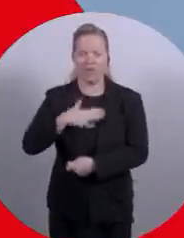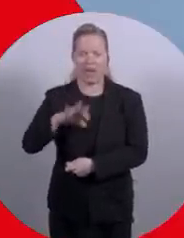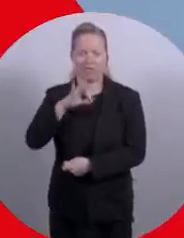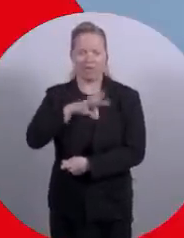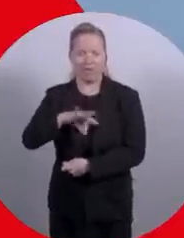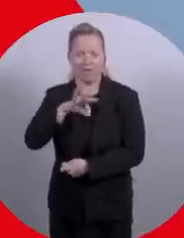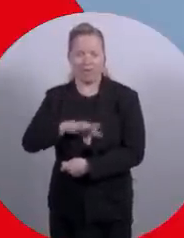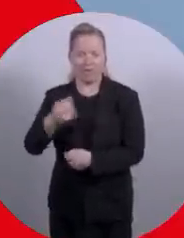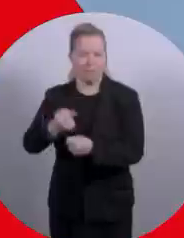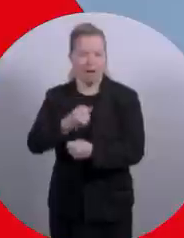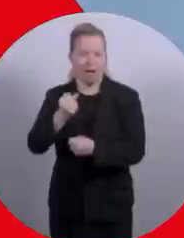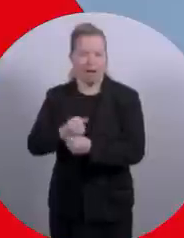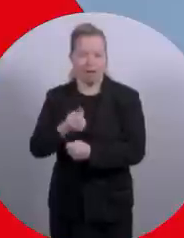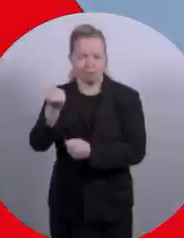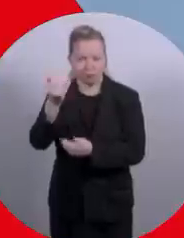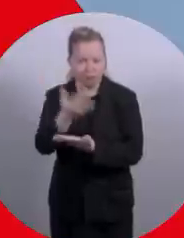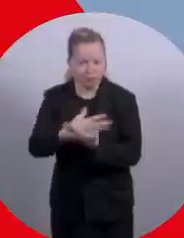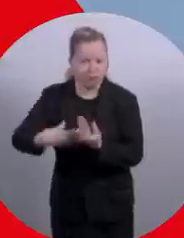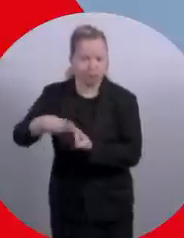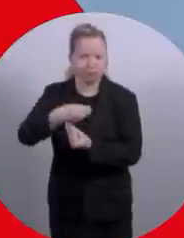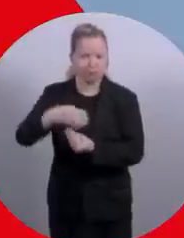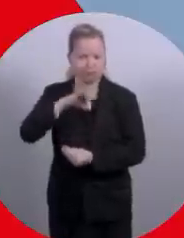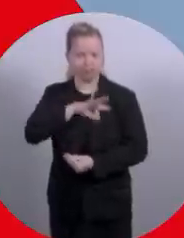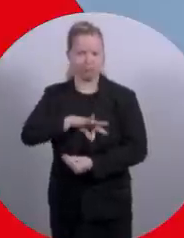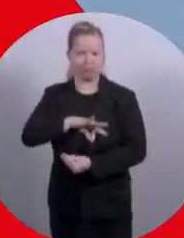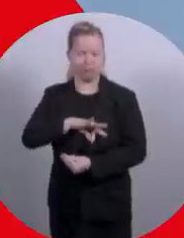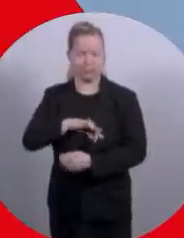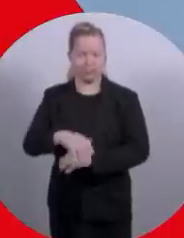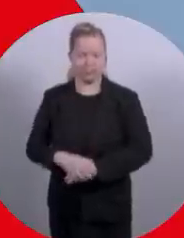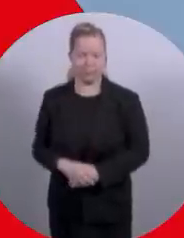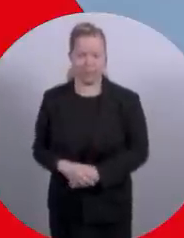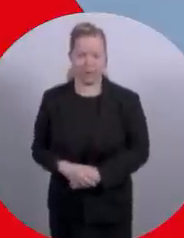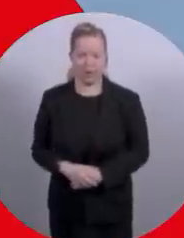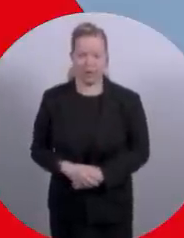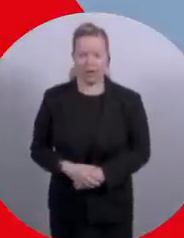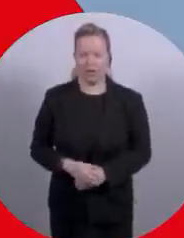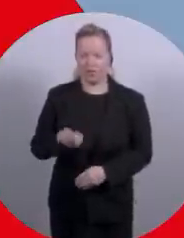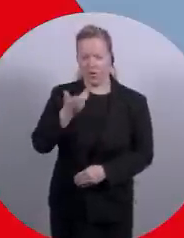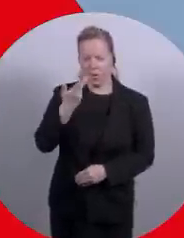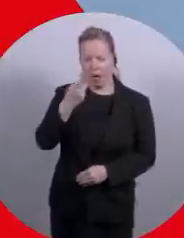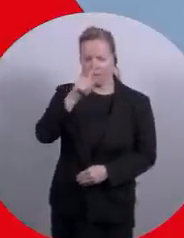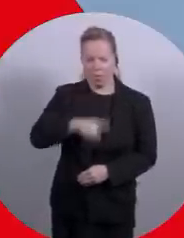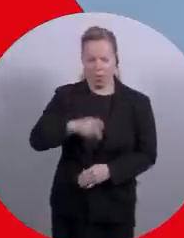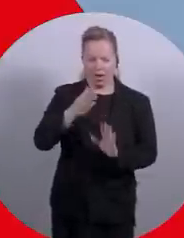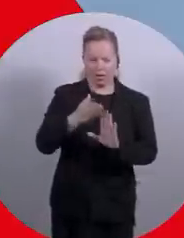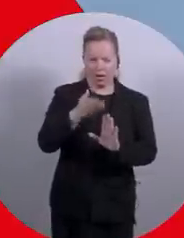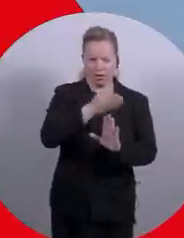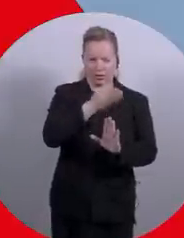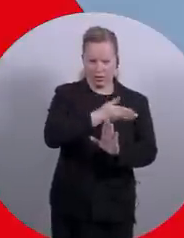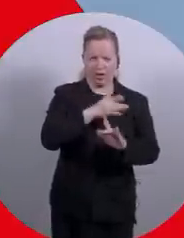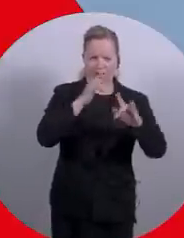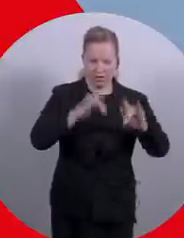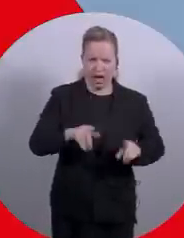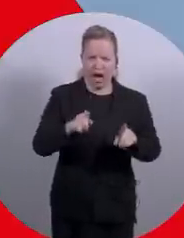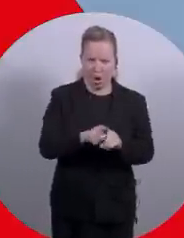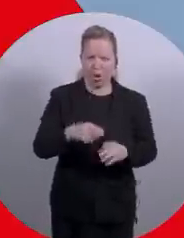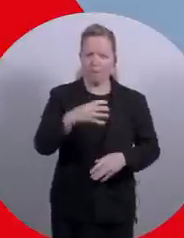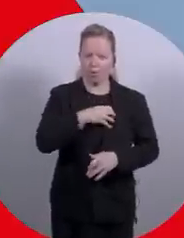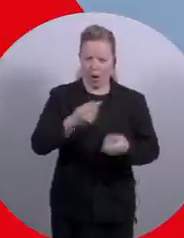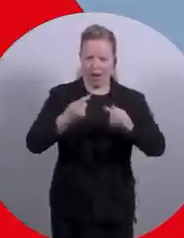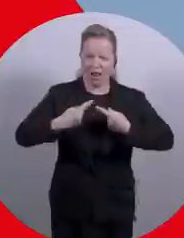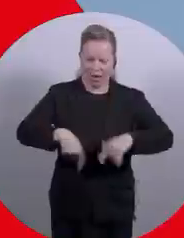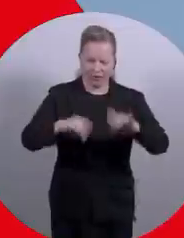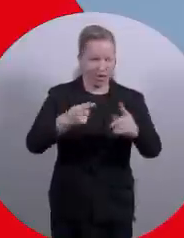und es kommt nicht von ungefähr dass wir erst vor ein paar Monaten die Situation auch im Burgenland hatten das